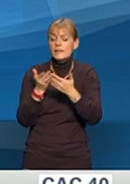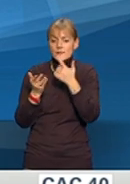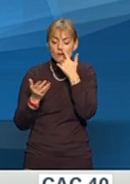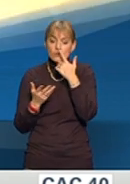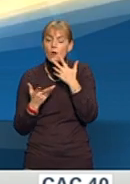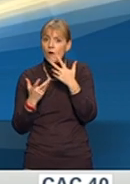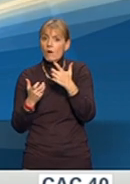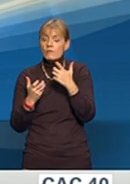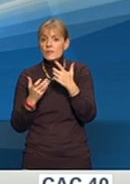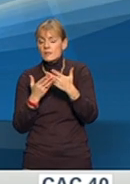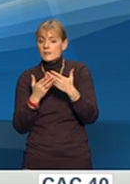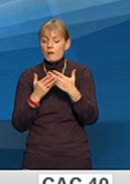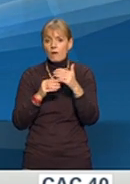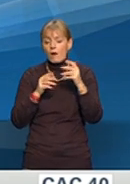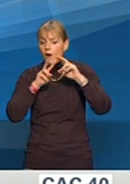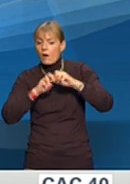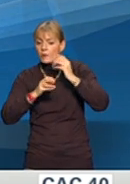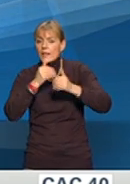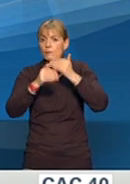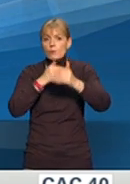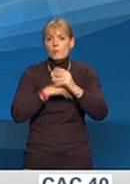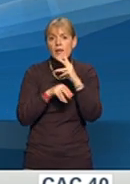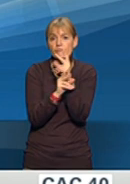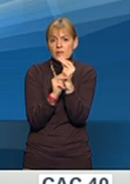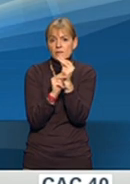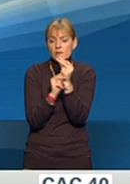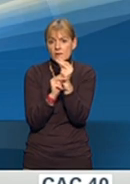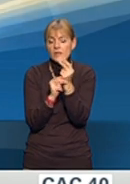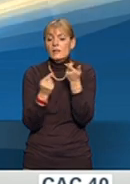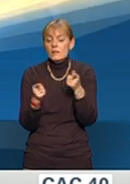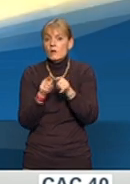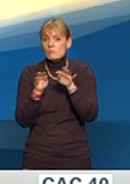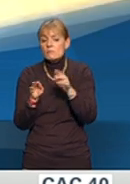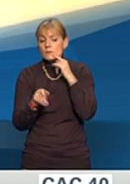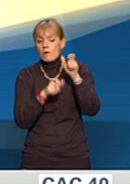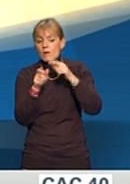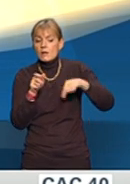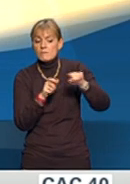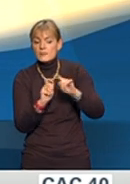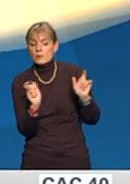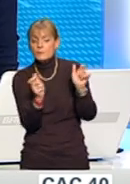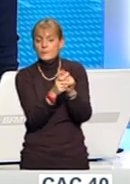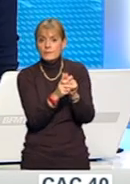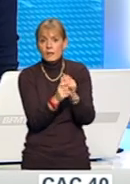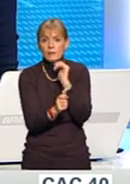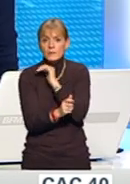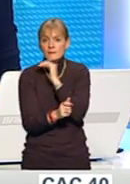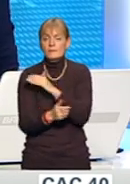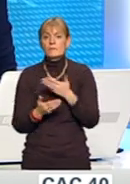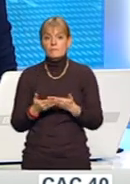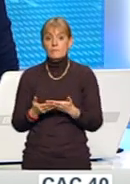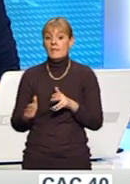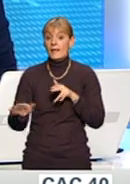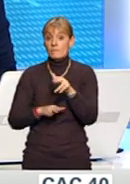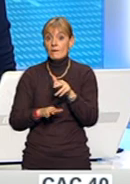enquête puisse avancer et que les auteurs puissent être retrouvés rapidement. Il est